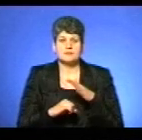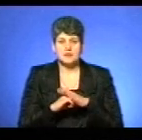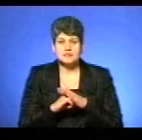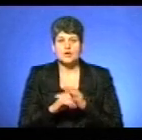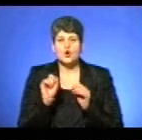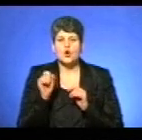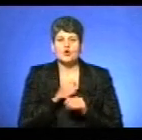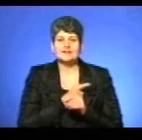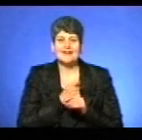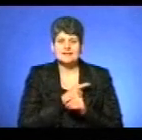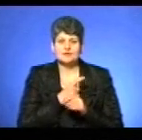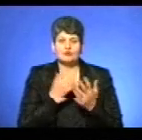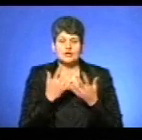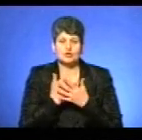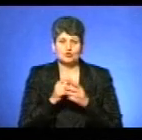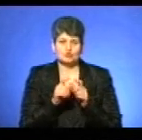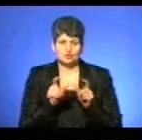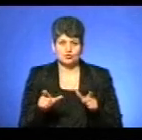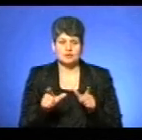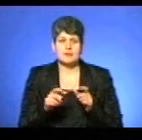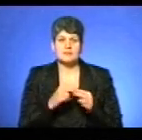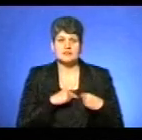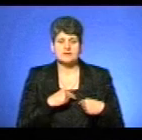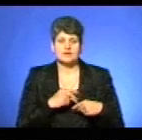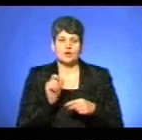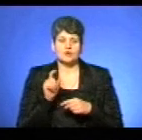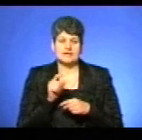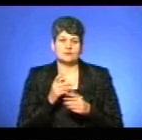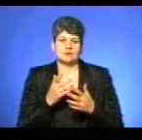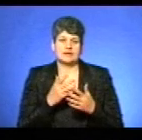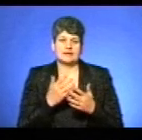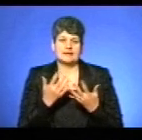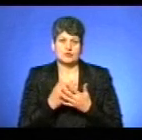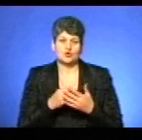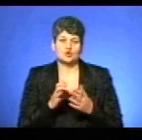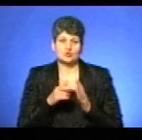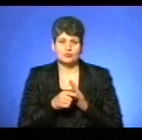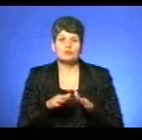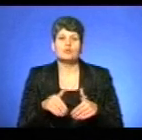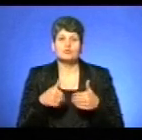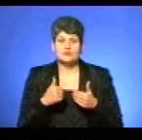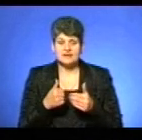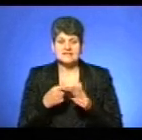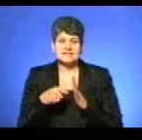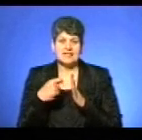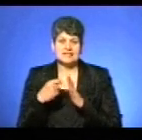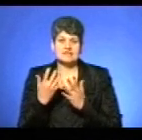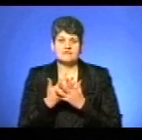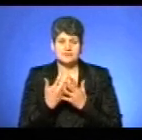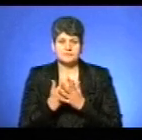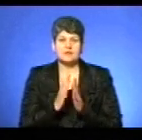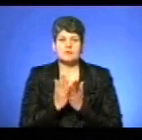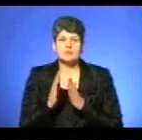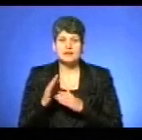чиї резюме будуть у цій базі, працівники Одеської кіностудії пропонуватимуть знятися у фільмах. У бібліотеці